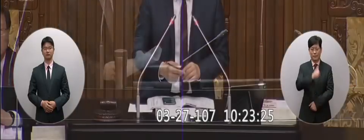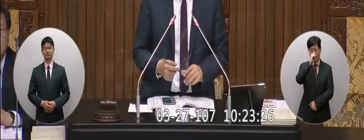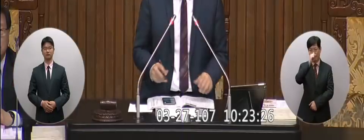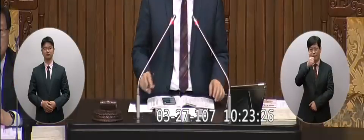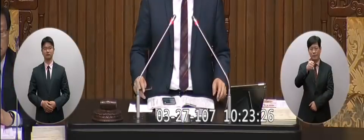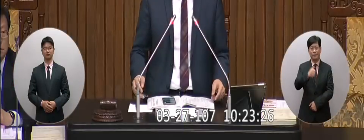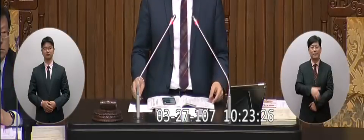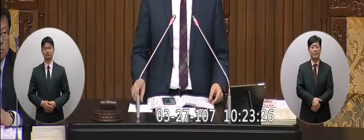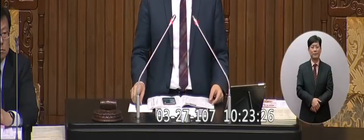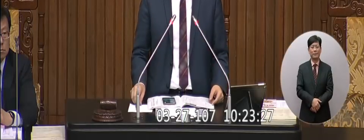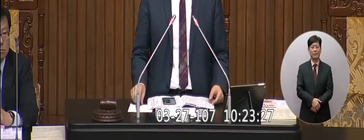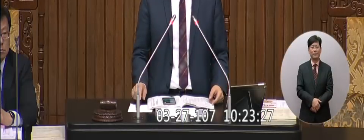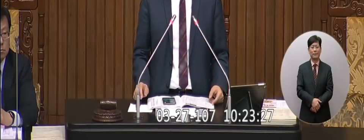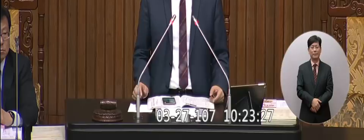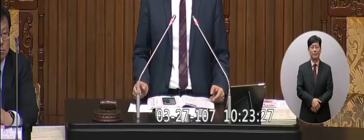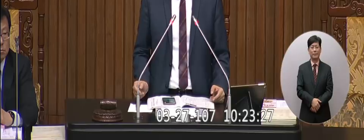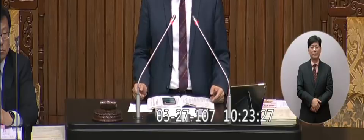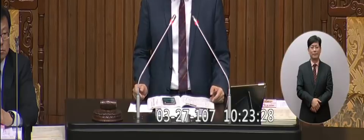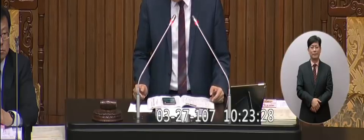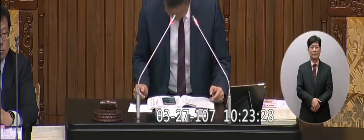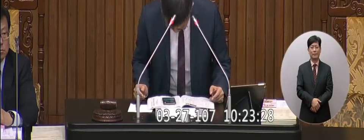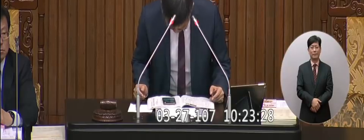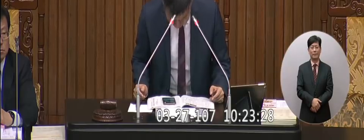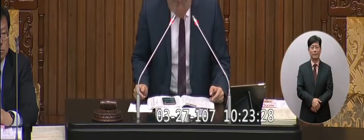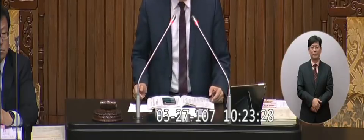好，谢谢，谢谢。好，